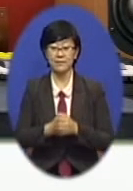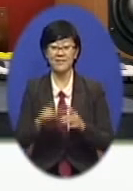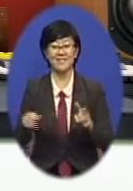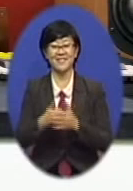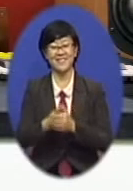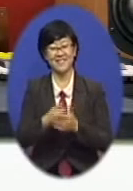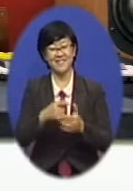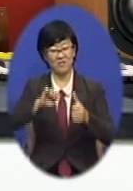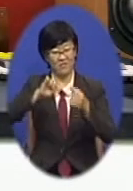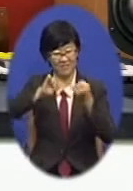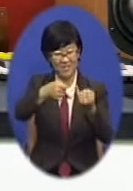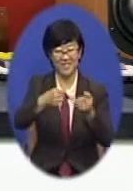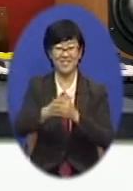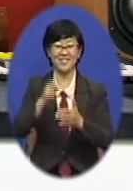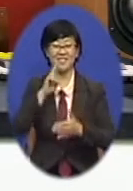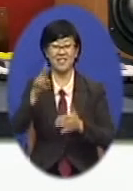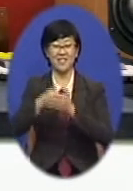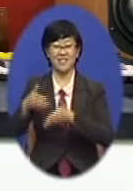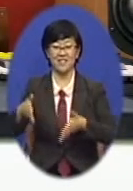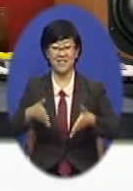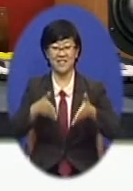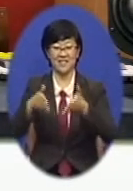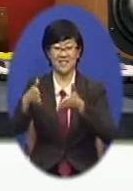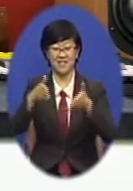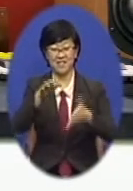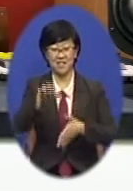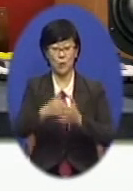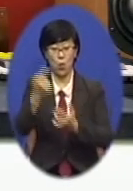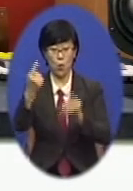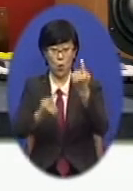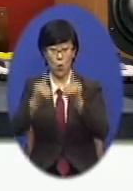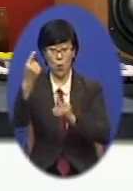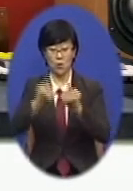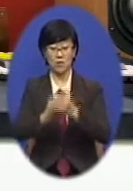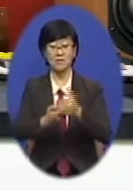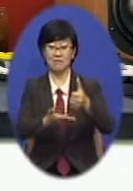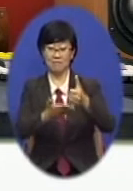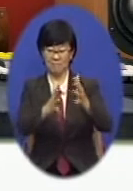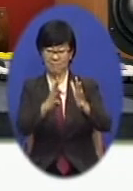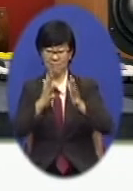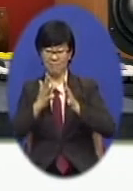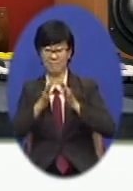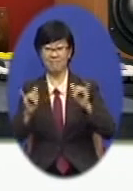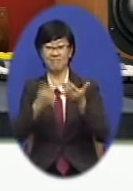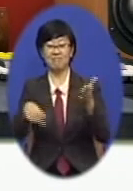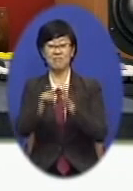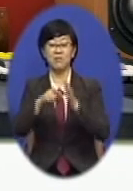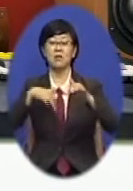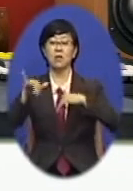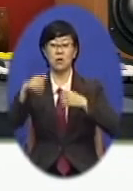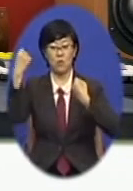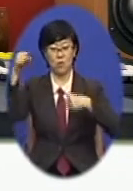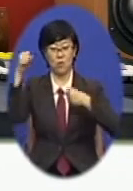웬수야 요즘 백담사 길목에서 그 오시는 단풍객들을 위해서 그 거리 공연하고